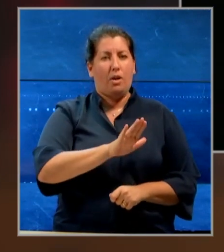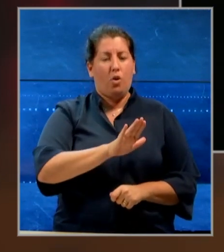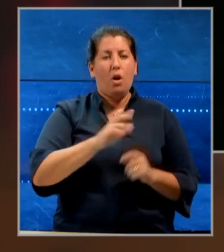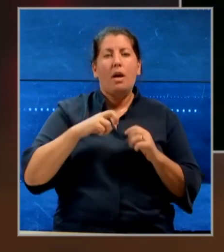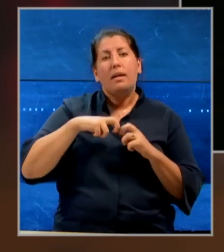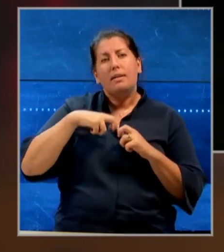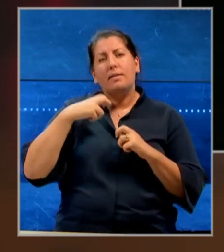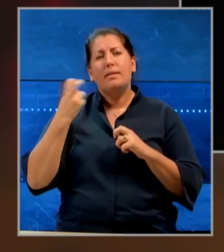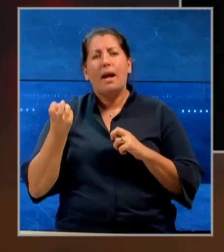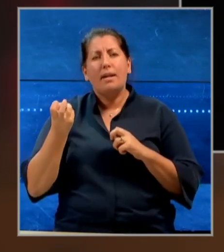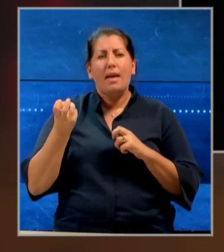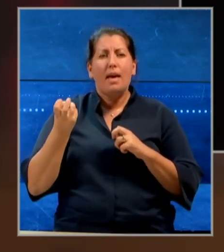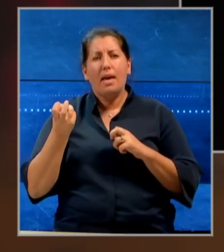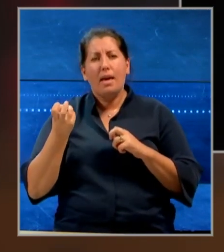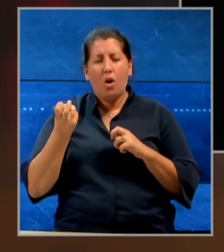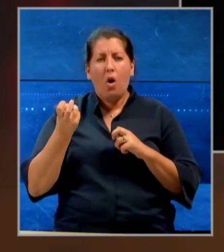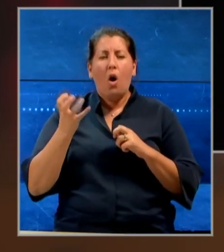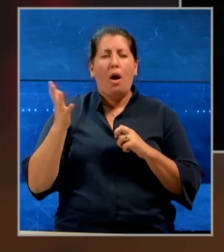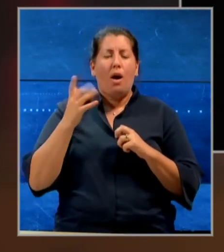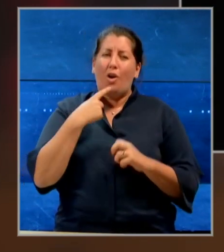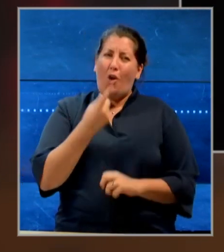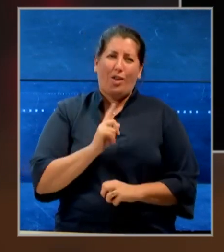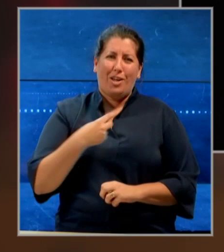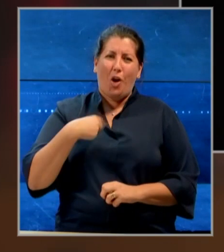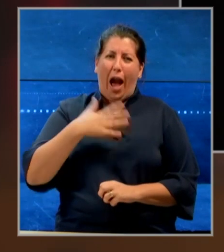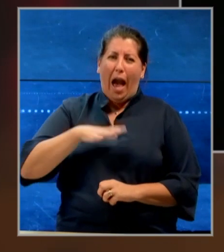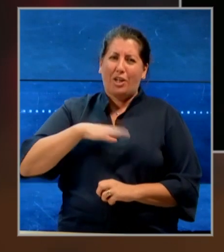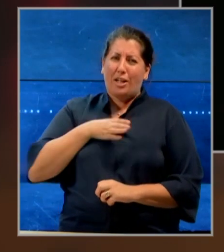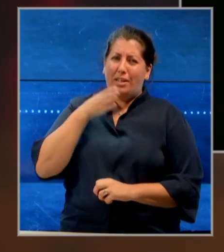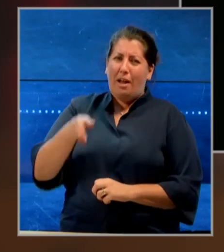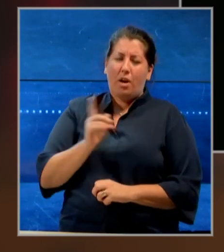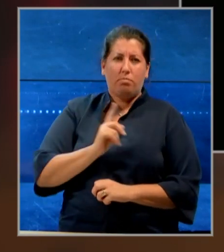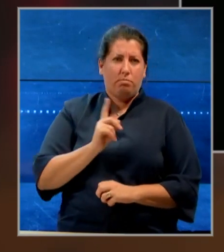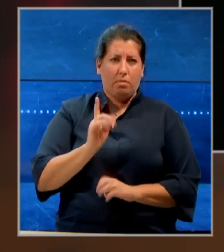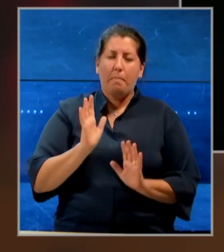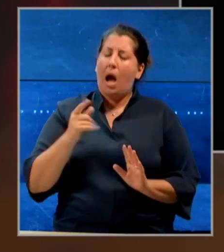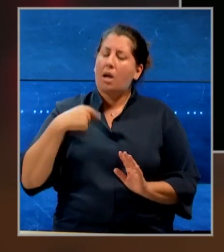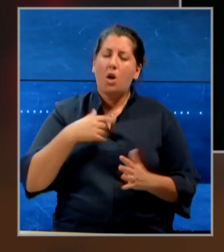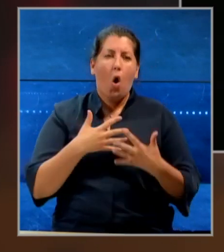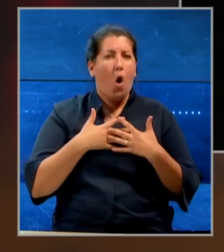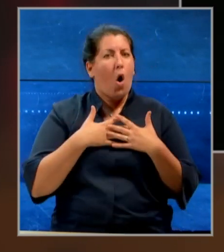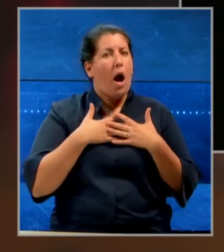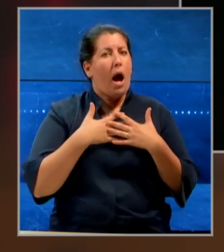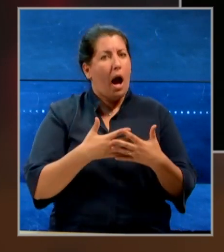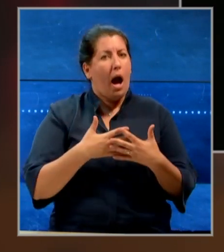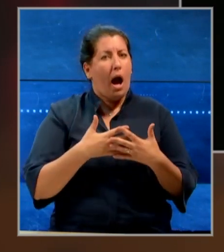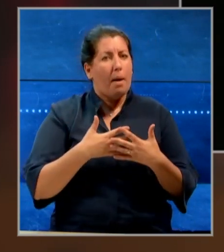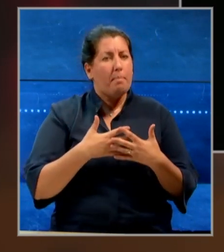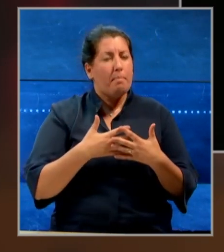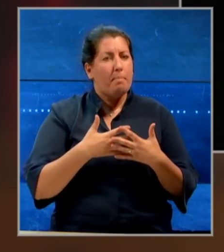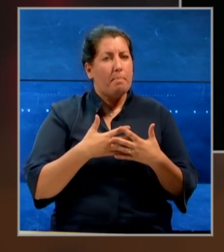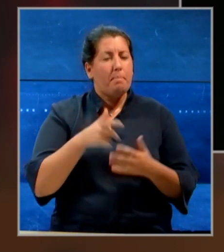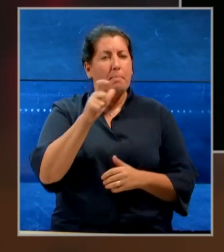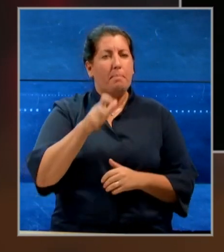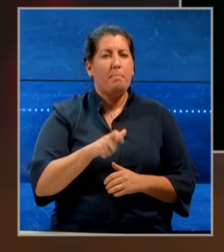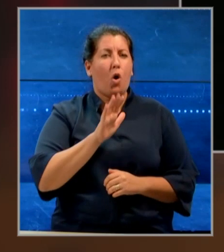che andiamo in Argentina perché non è vero, però sono ancora uno che ama l'osservazione e l'ottica, non che degli algoritmi non mi fidi, però